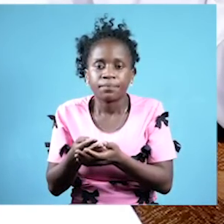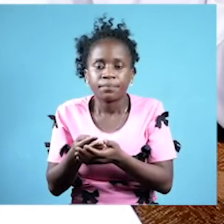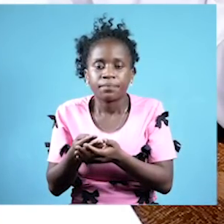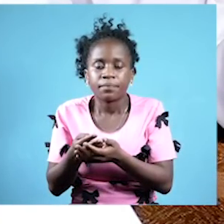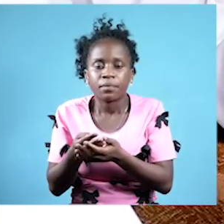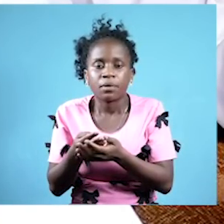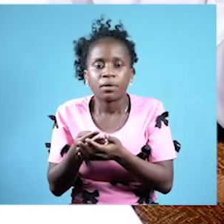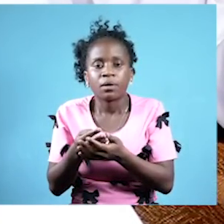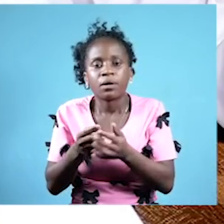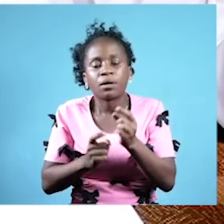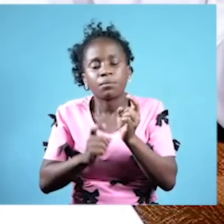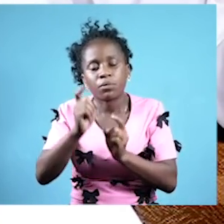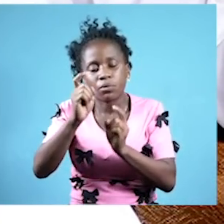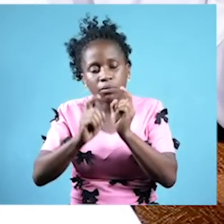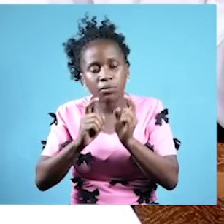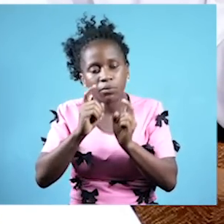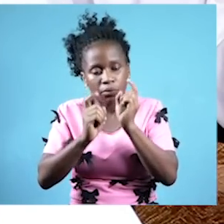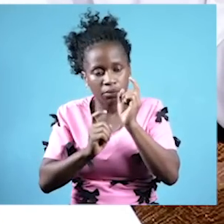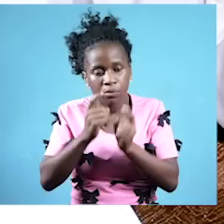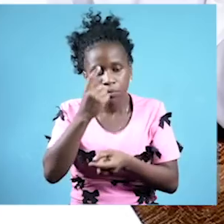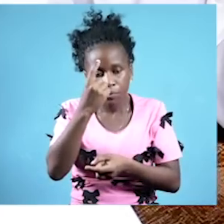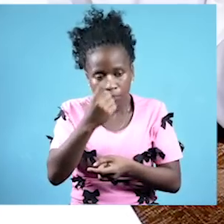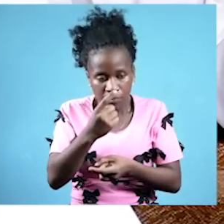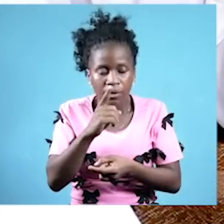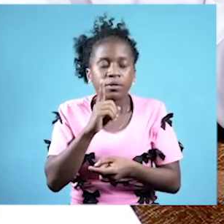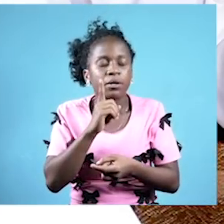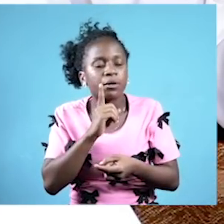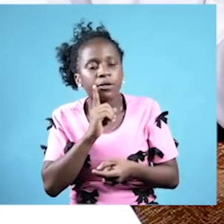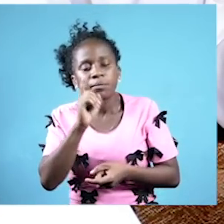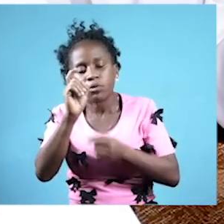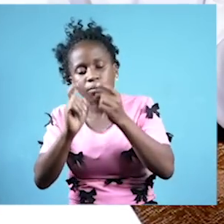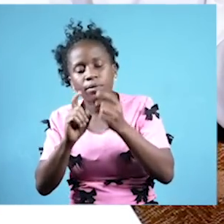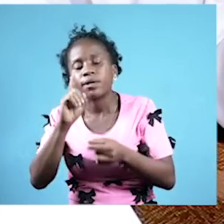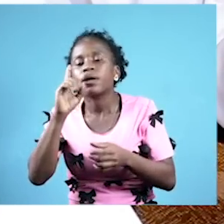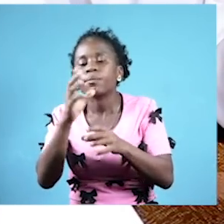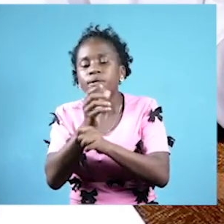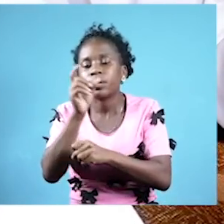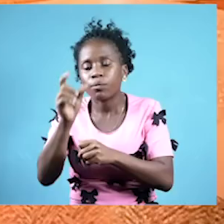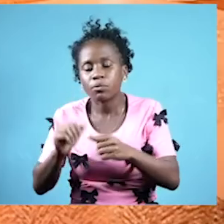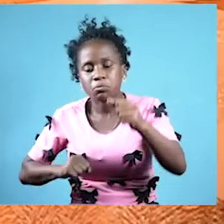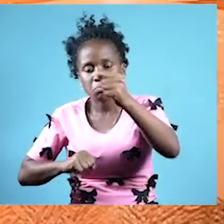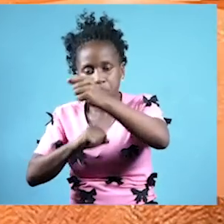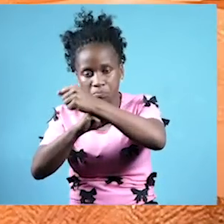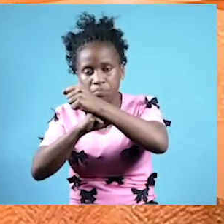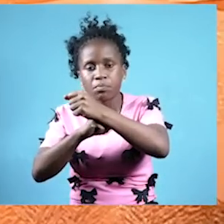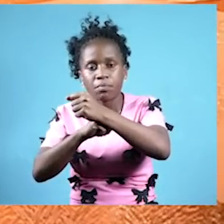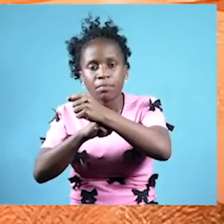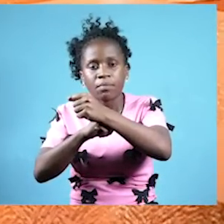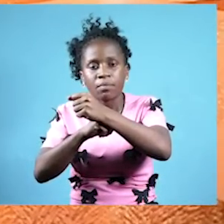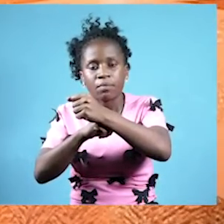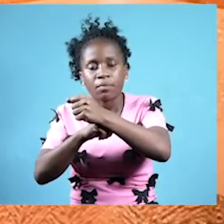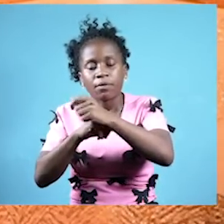Yeah? Na kila mgombea anakuwa na wale wanaomuunga mkono na wale wasiomuunga mkono.